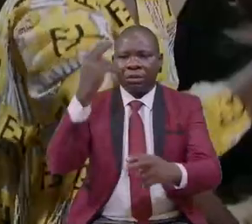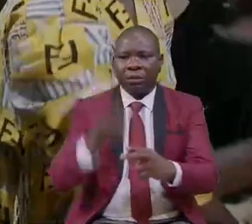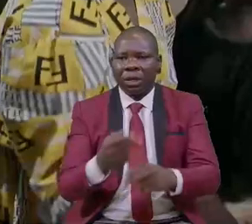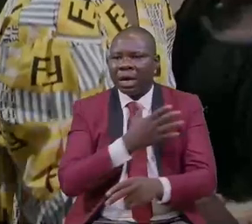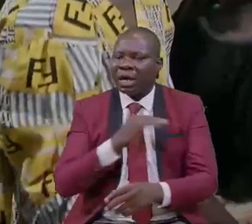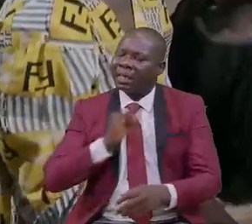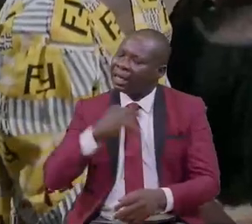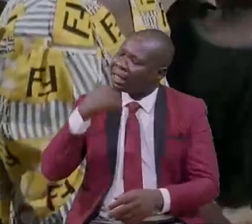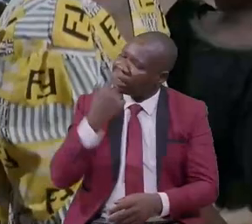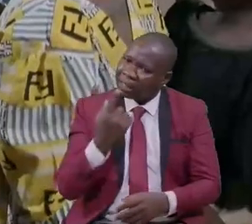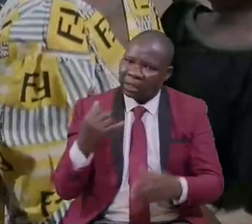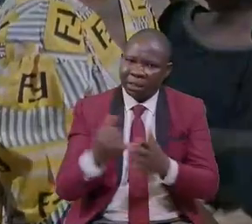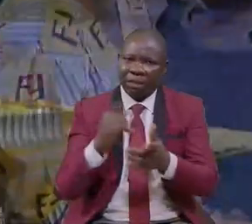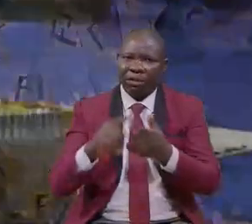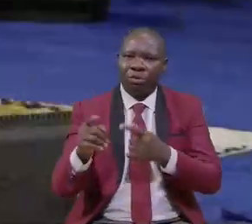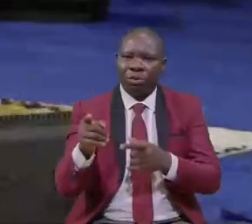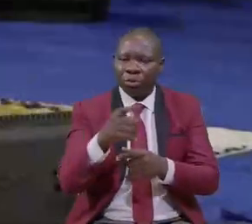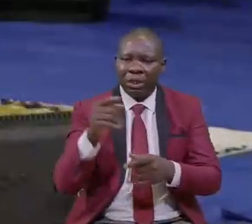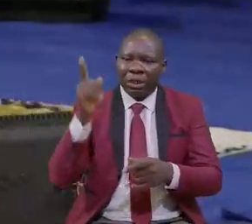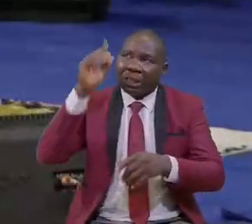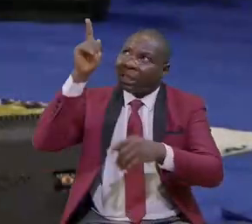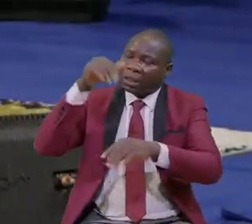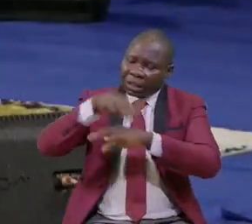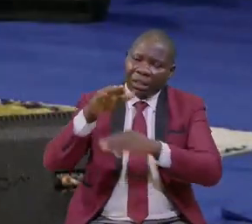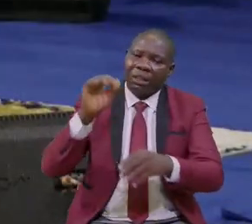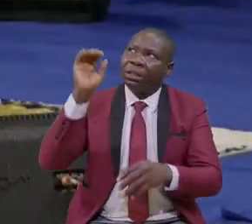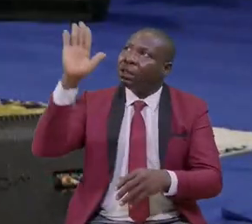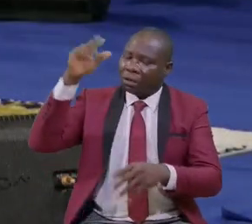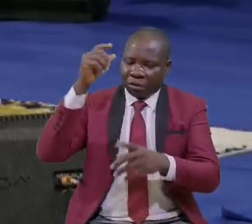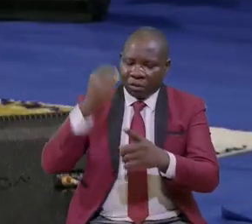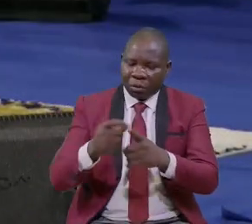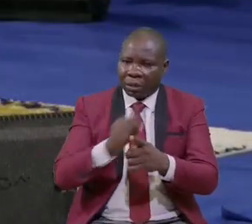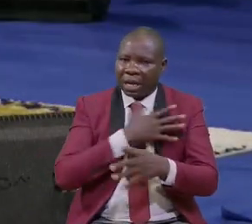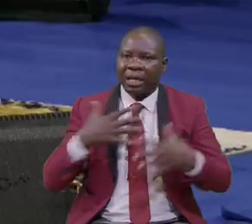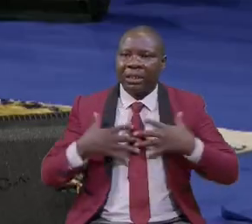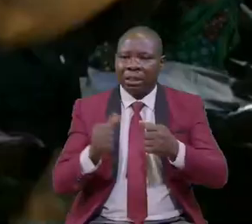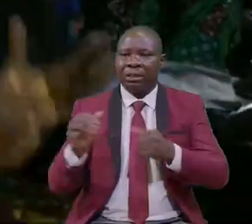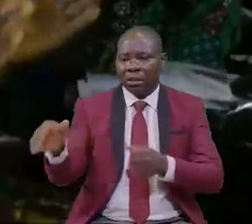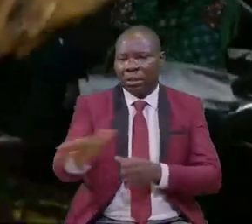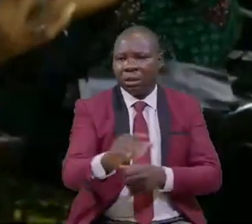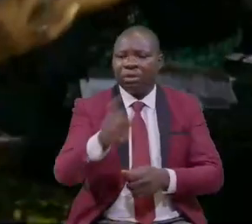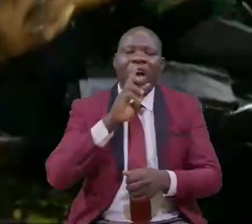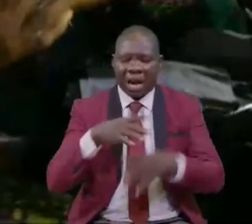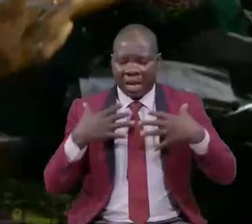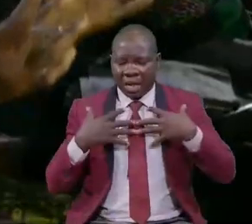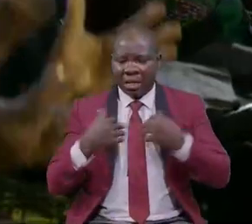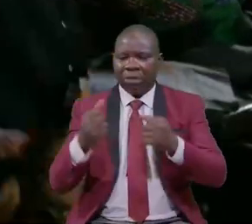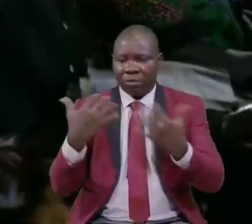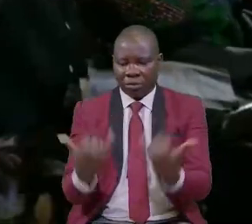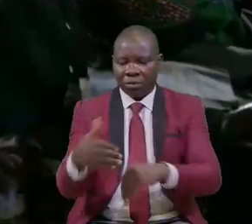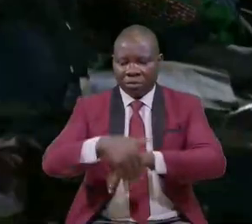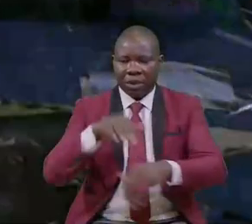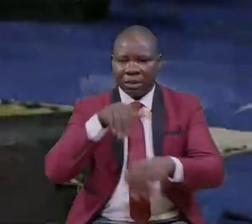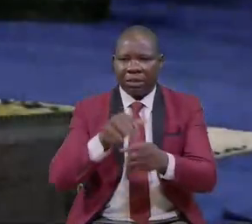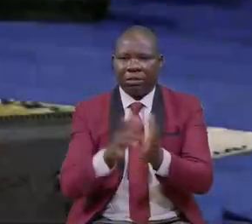Alors je te l'envoie. Et il envoya sa parole et il est guéri. Tu es guéri ce soir.